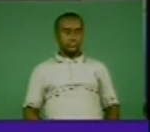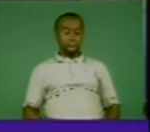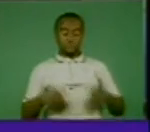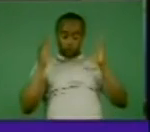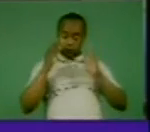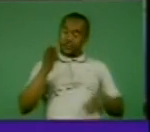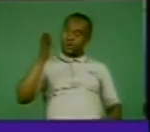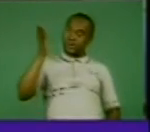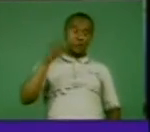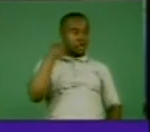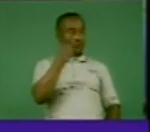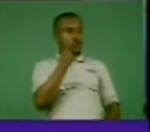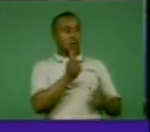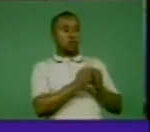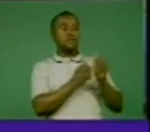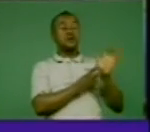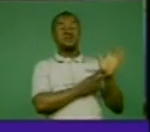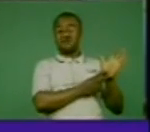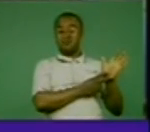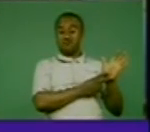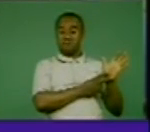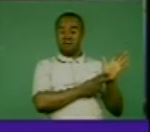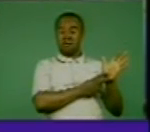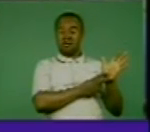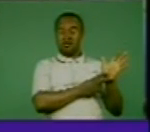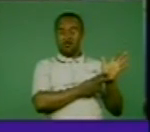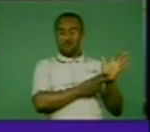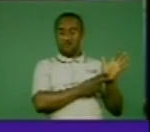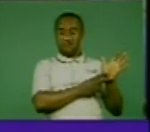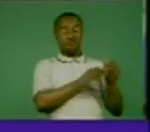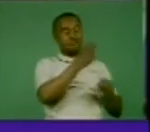ibara ya 258 hadi 269.